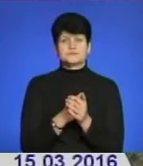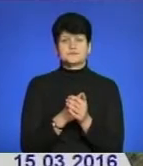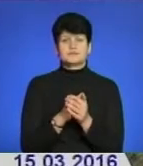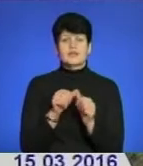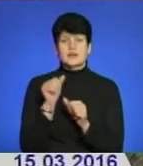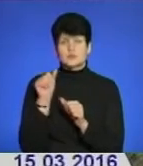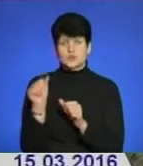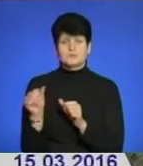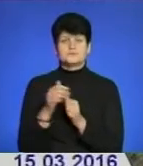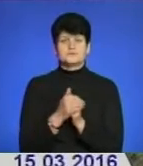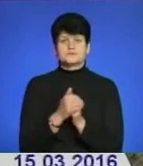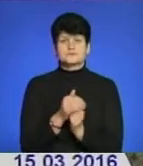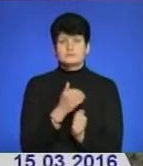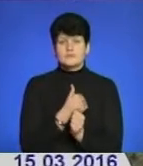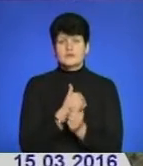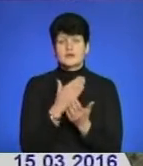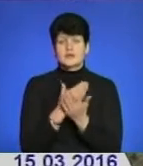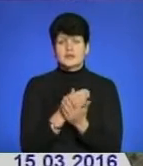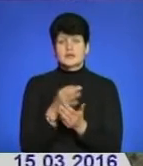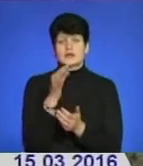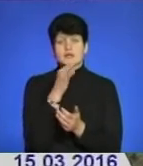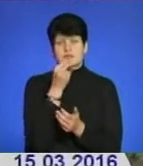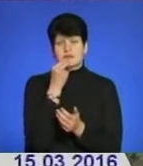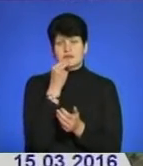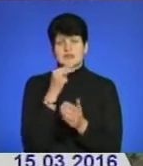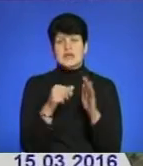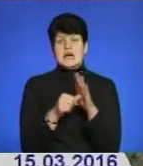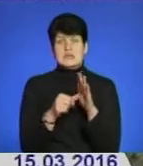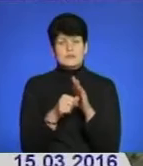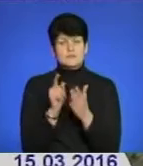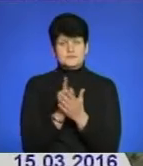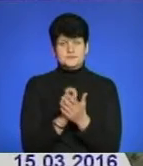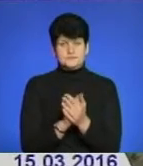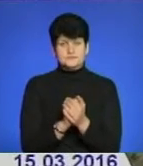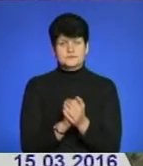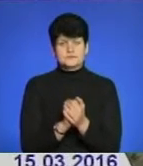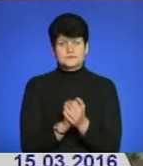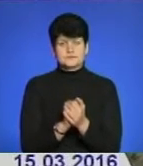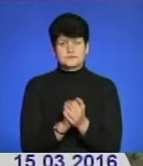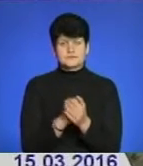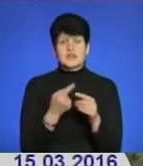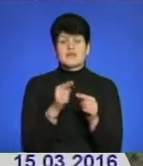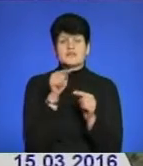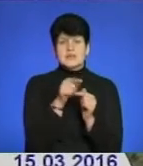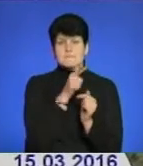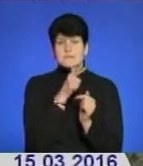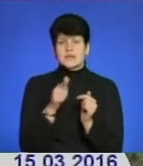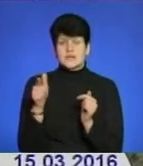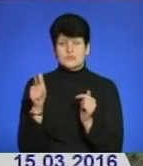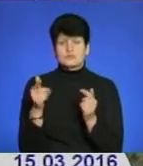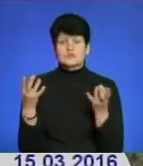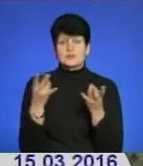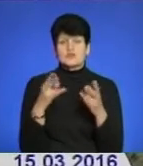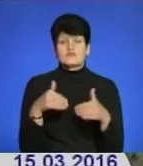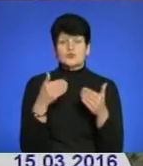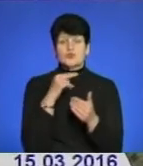Крім того, бажаним є вживання грибів також. В цей період, як ніколи, потрібно